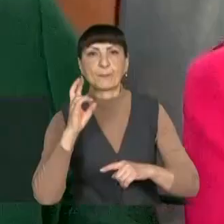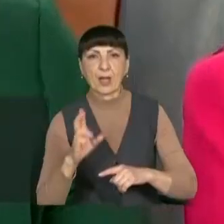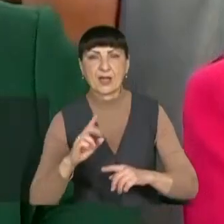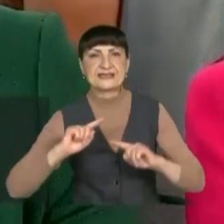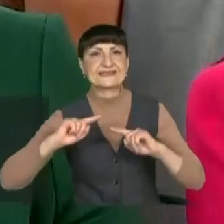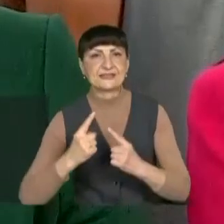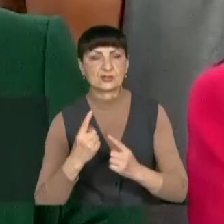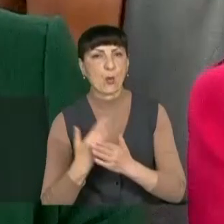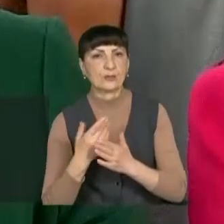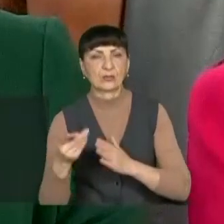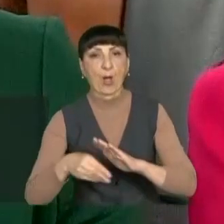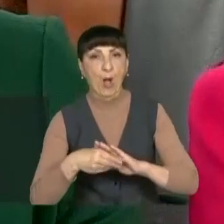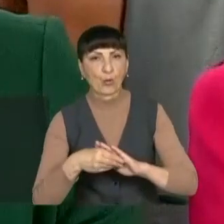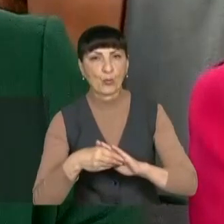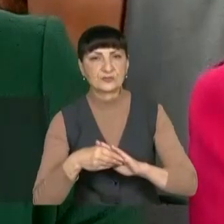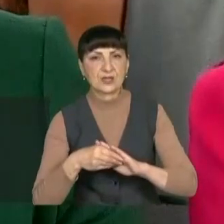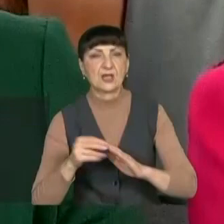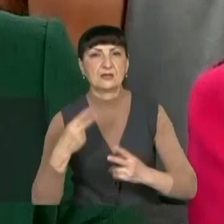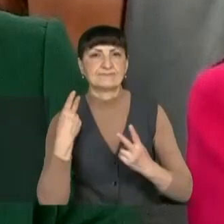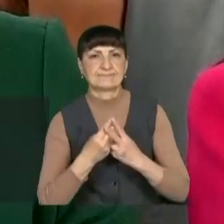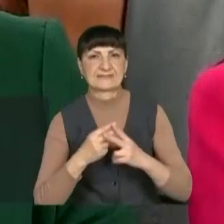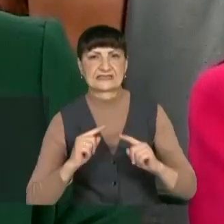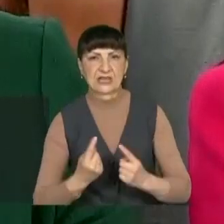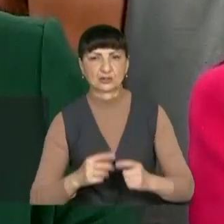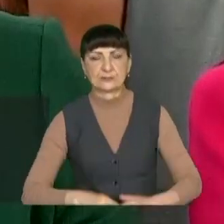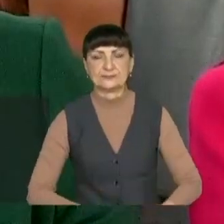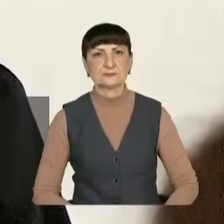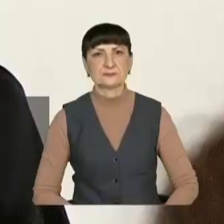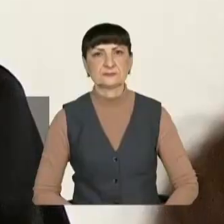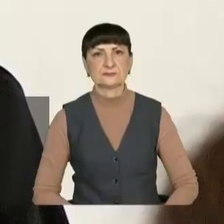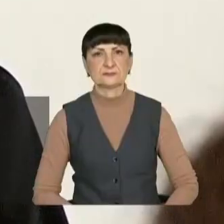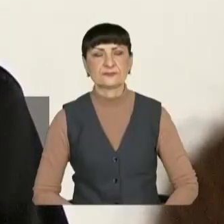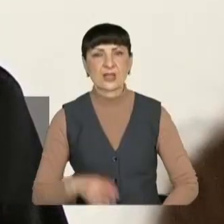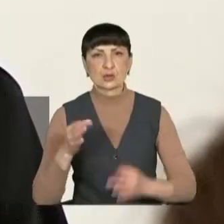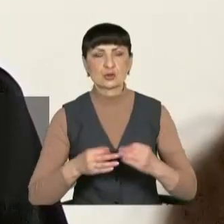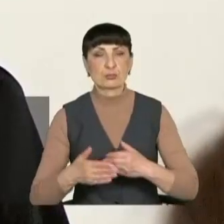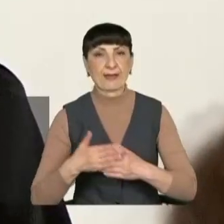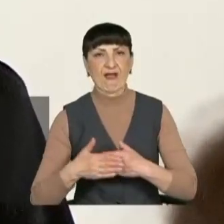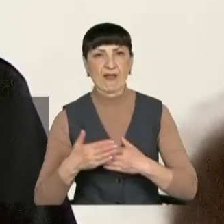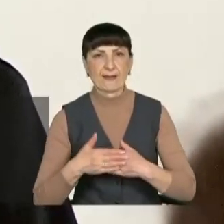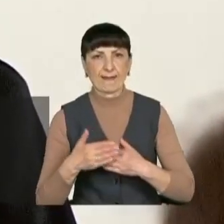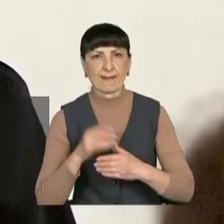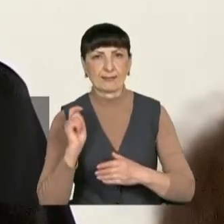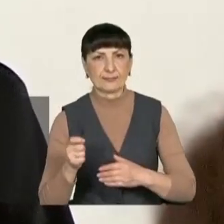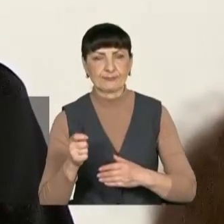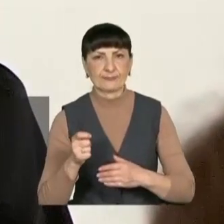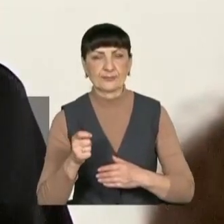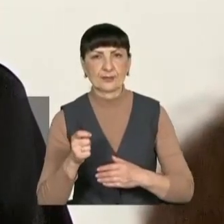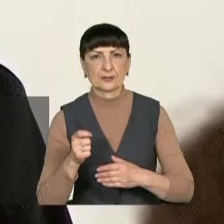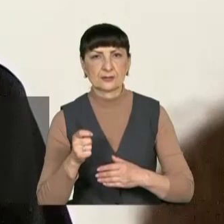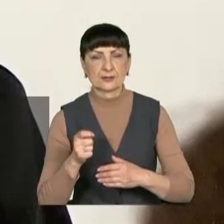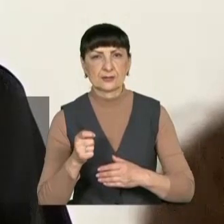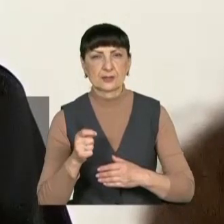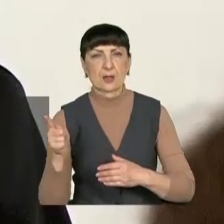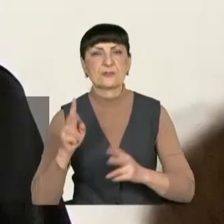по подозрению в коррупции и заключен под стражу. Суд приговорил Исахова Максута